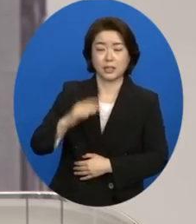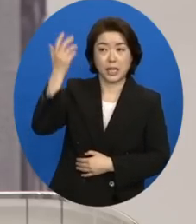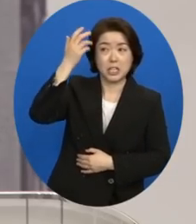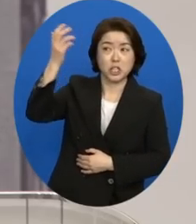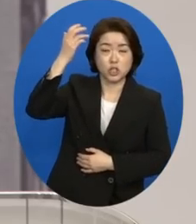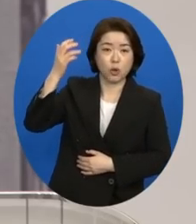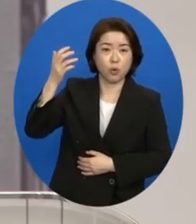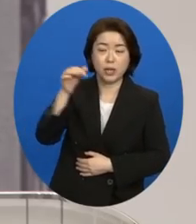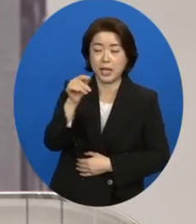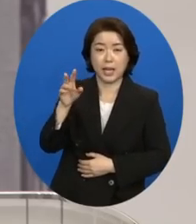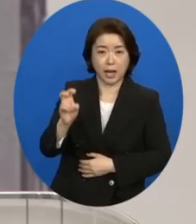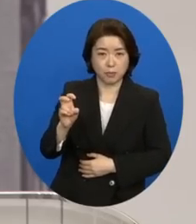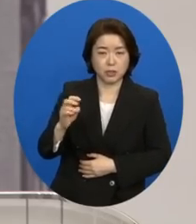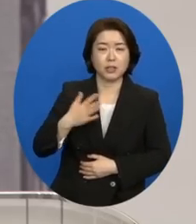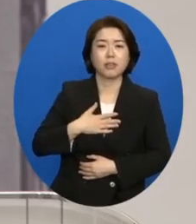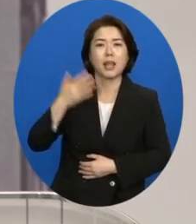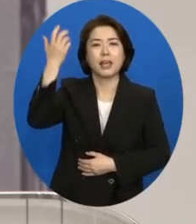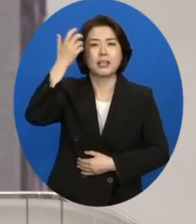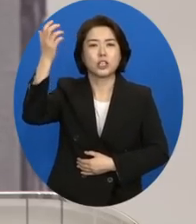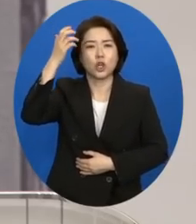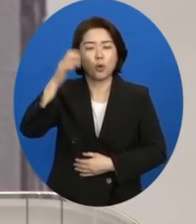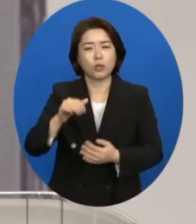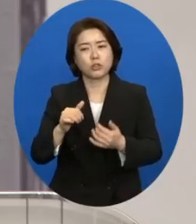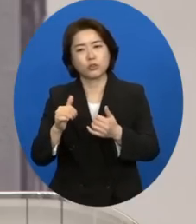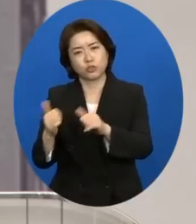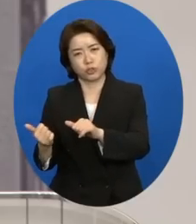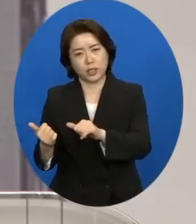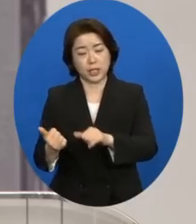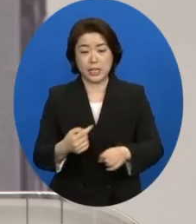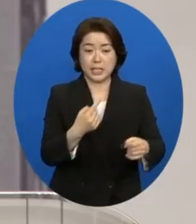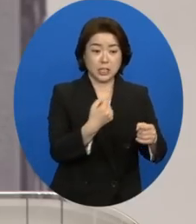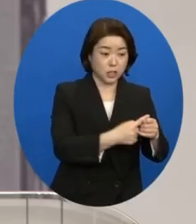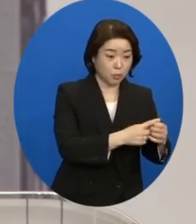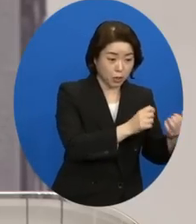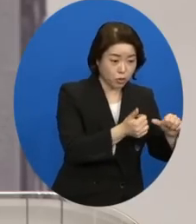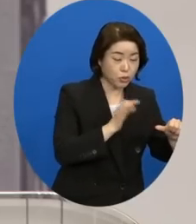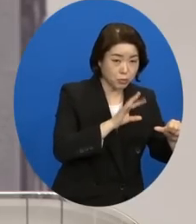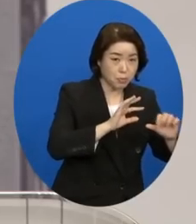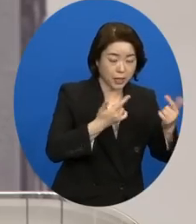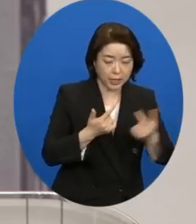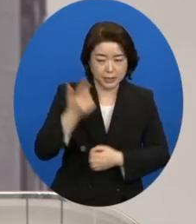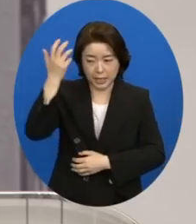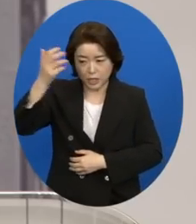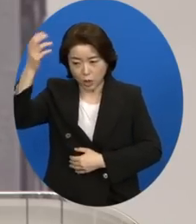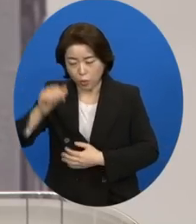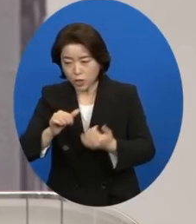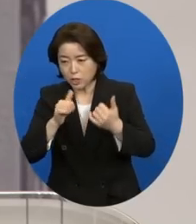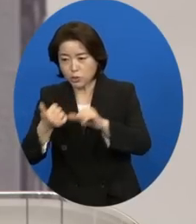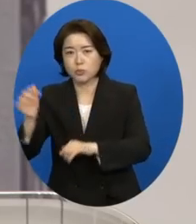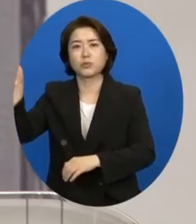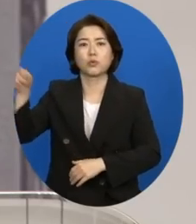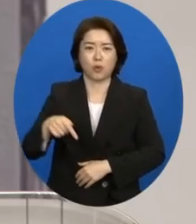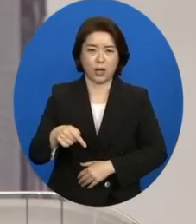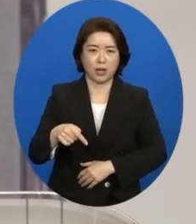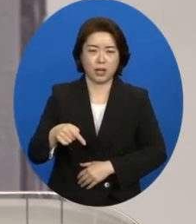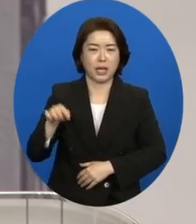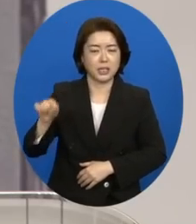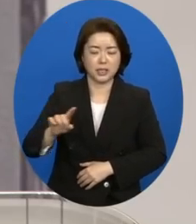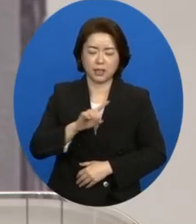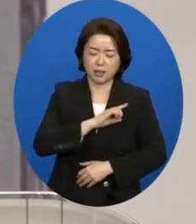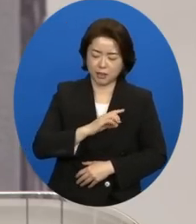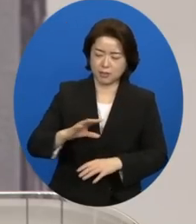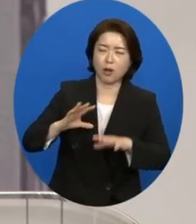우리 영혼을 죽이고 아 첫 번째 사만이 아니라 둘째 사망 영혼의 죽음을 가져오게 됩니다 이게 가장 무서